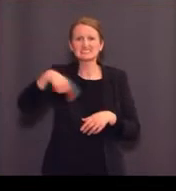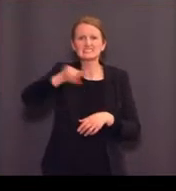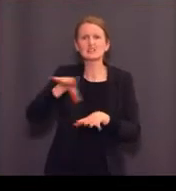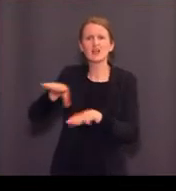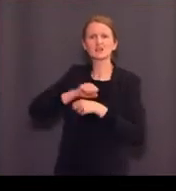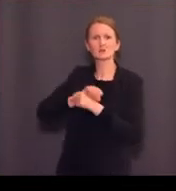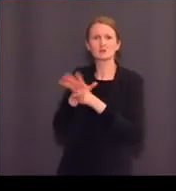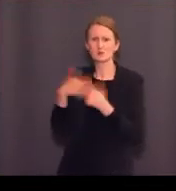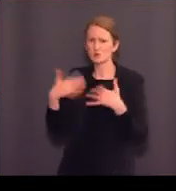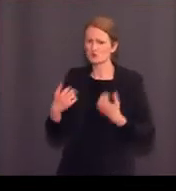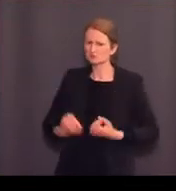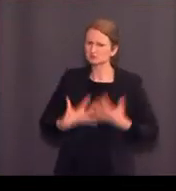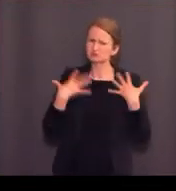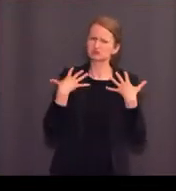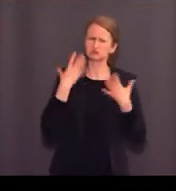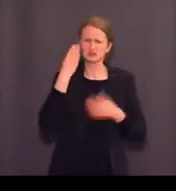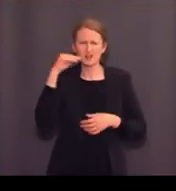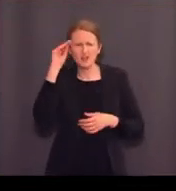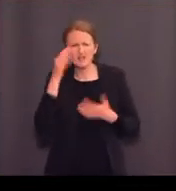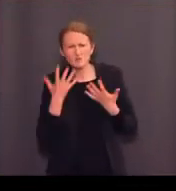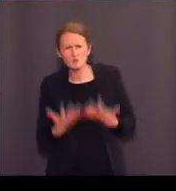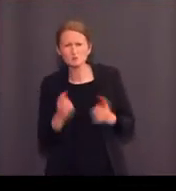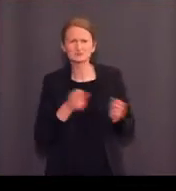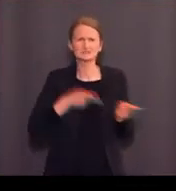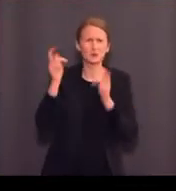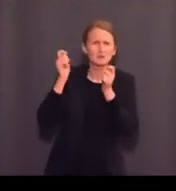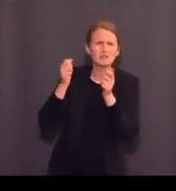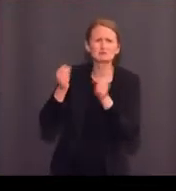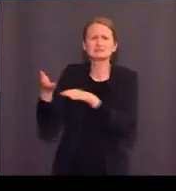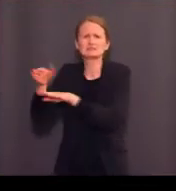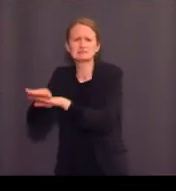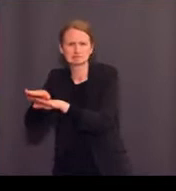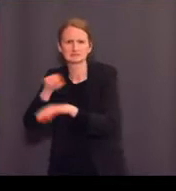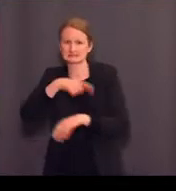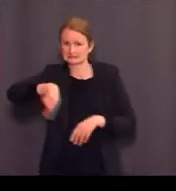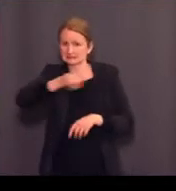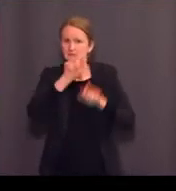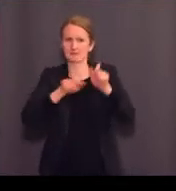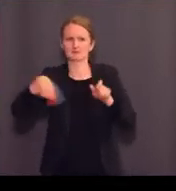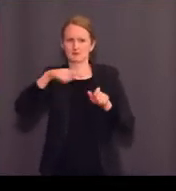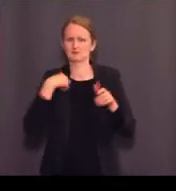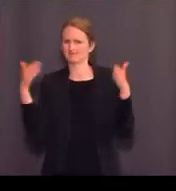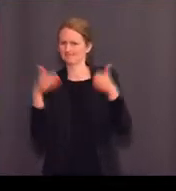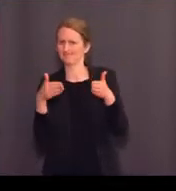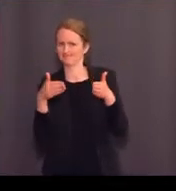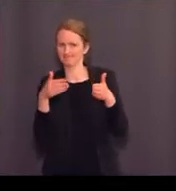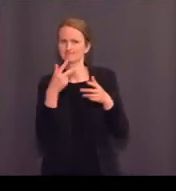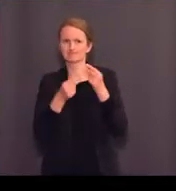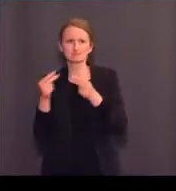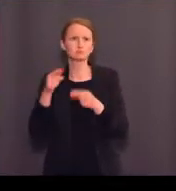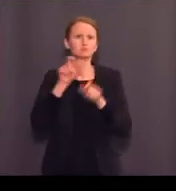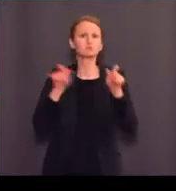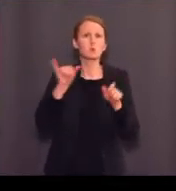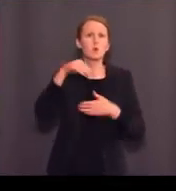de décès en cas d'infection à la Covid-19. Le diabète, le cancer,